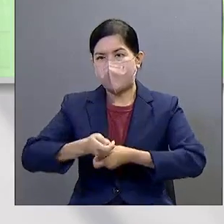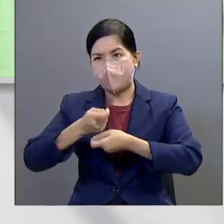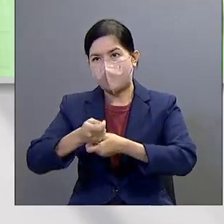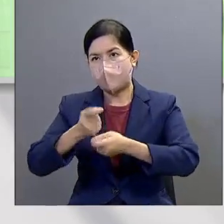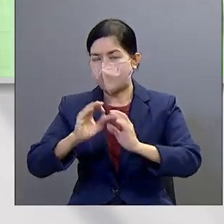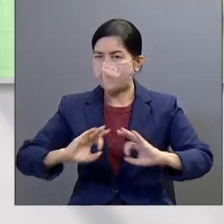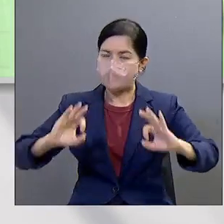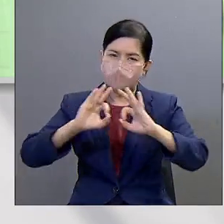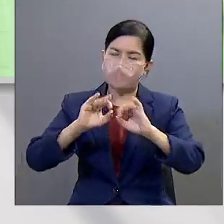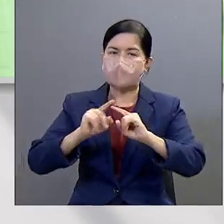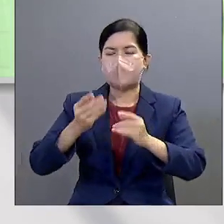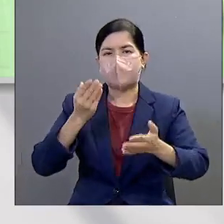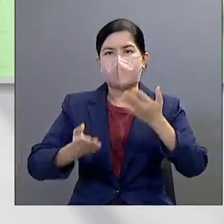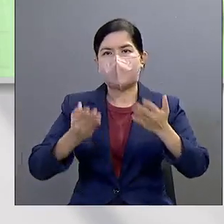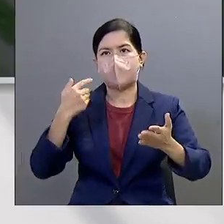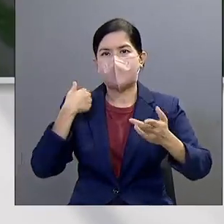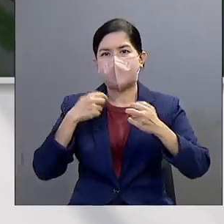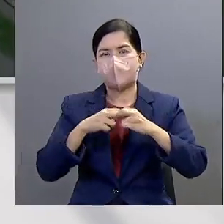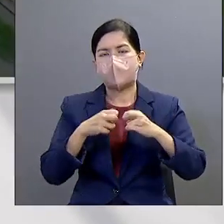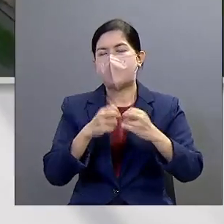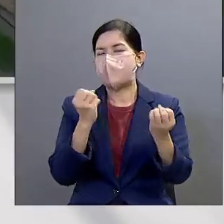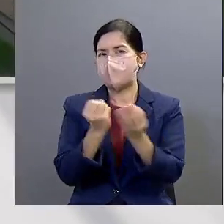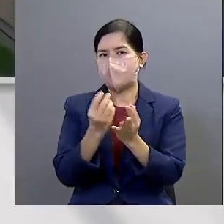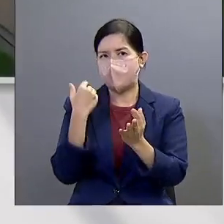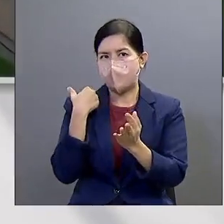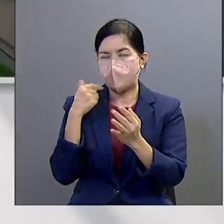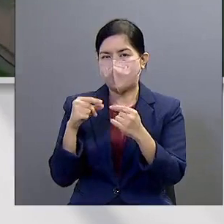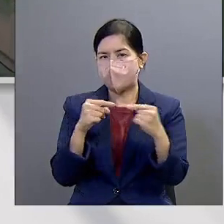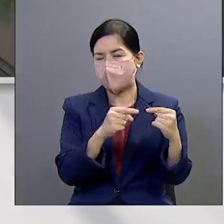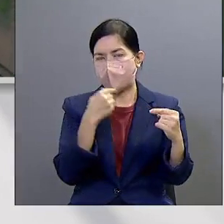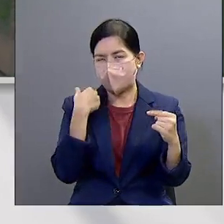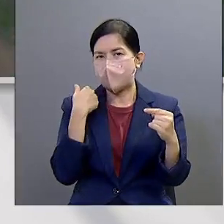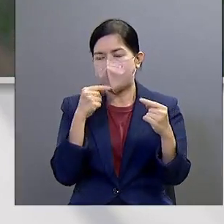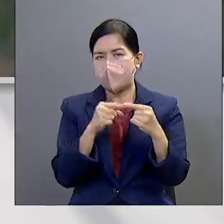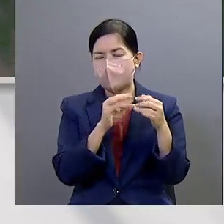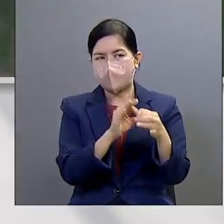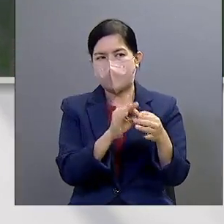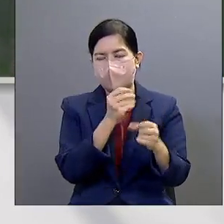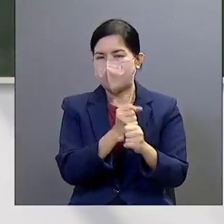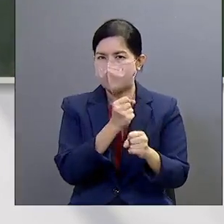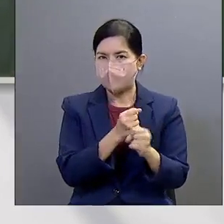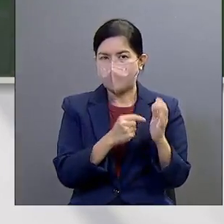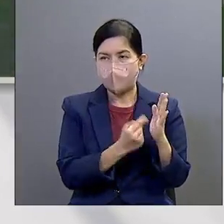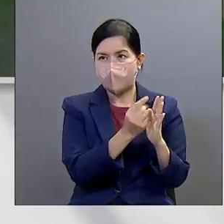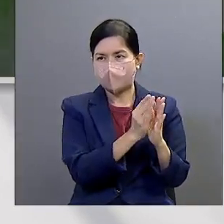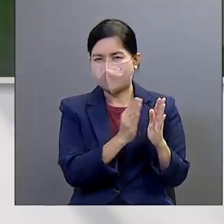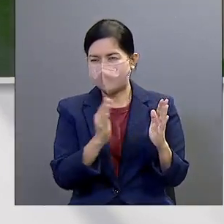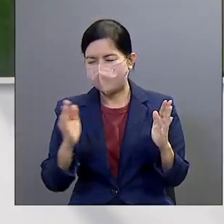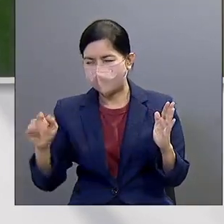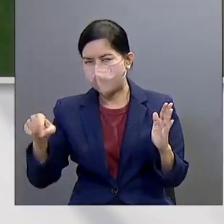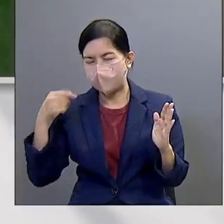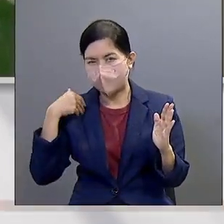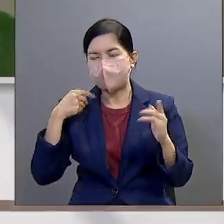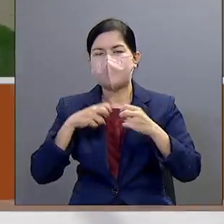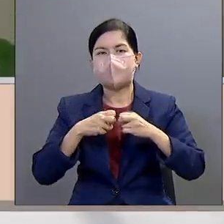คมนาคมนะคะผลกระทบเนี่ยมันจะส่งผลต่อเนื่องไปยังห่วงโซ่อุปทานการผลิตตั้งแต่ต้นน้ำถึงปลายน้ำเลยนะคะซึ่งมันจะสร้